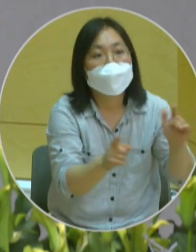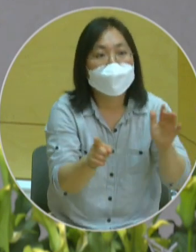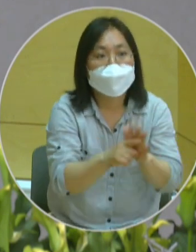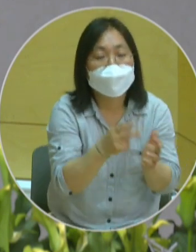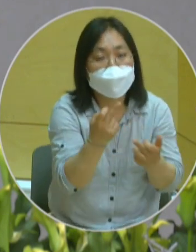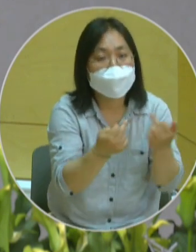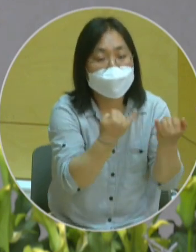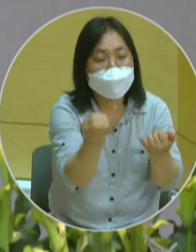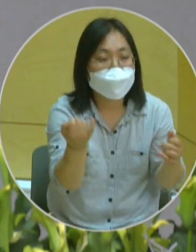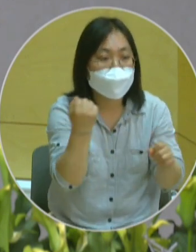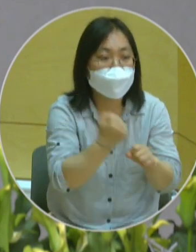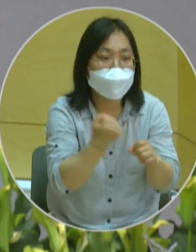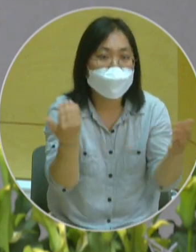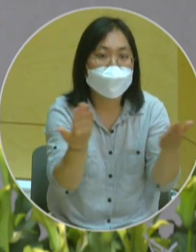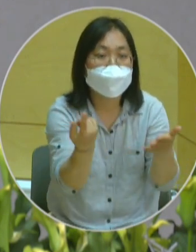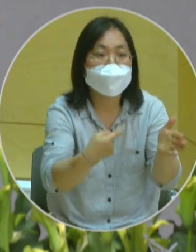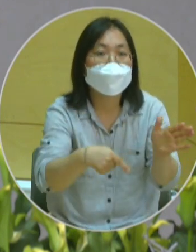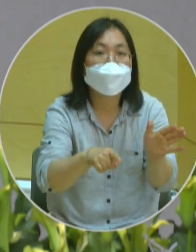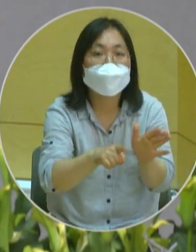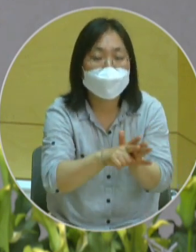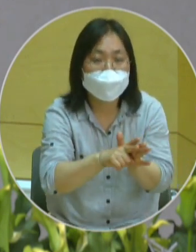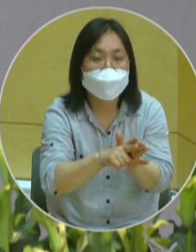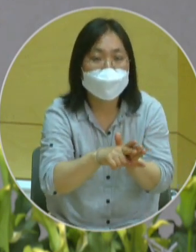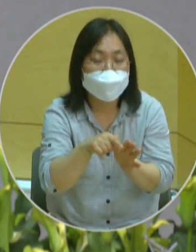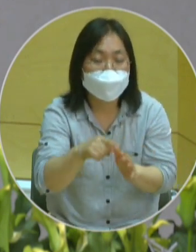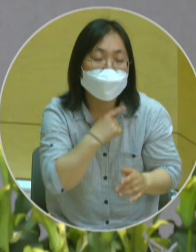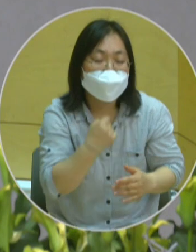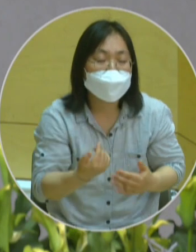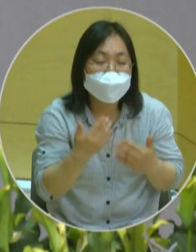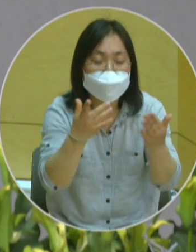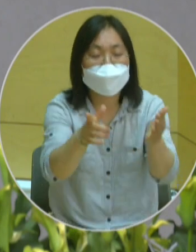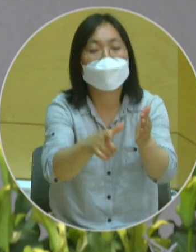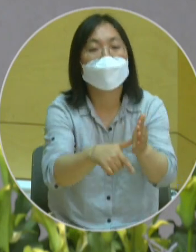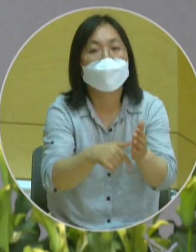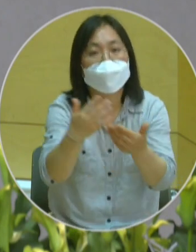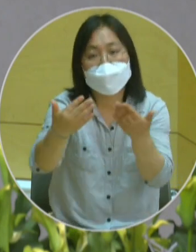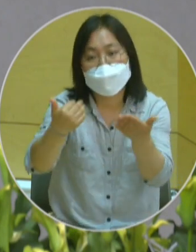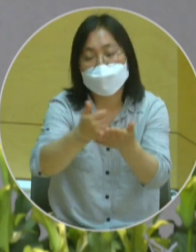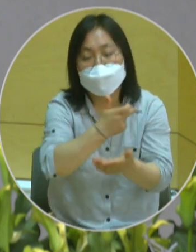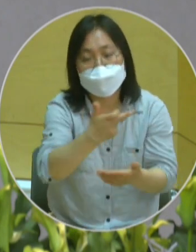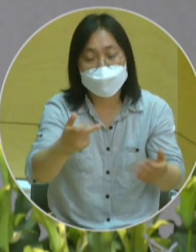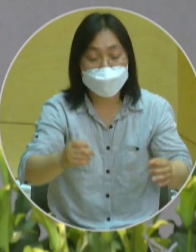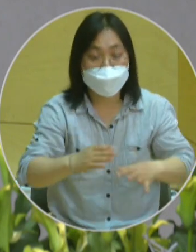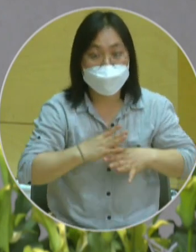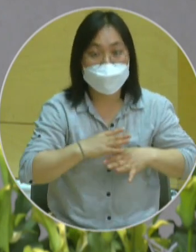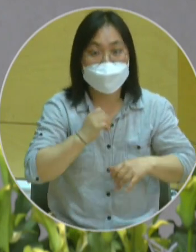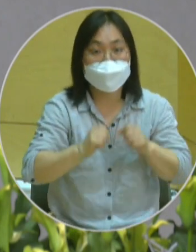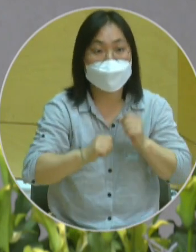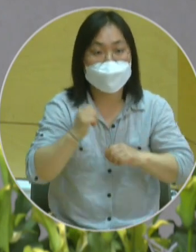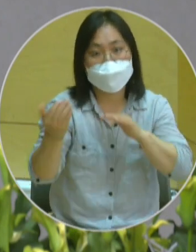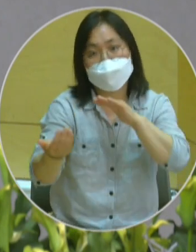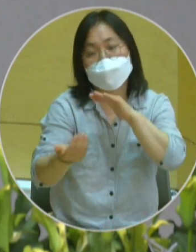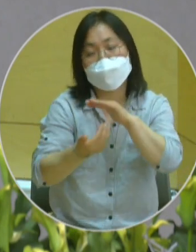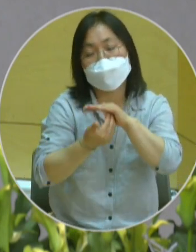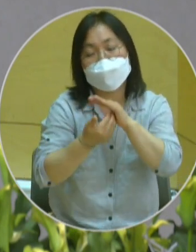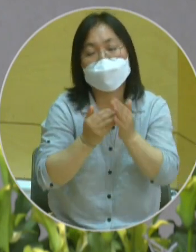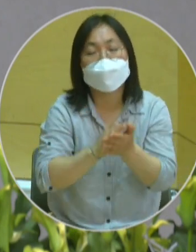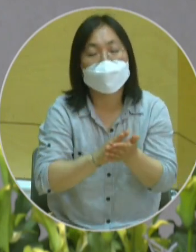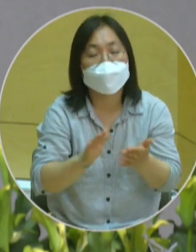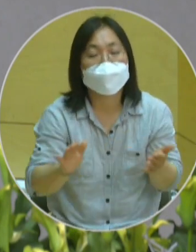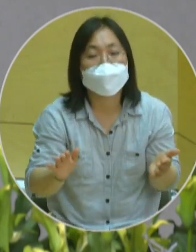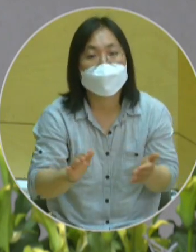자매들을 만드는 그 일들을 위해서 그가 헌신했을 때 하나님은 크고 놀라운 역사들을 이렇게